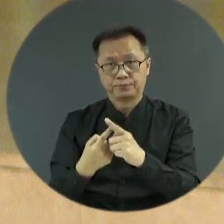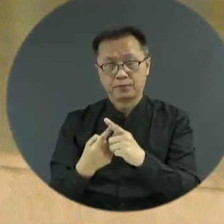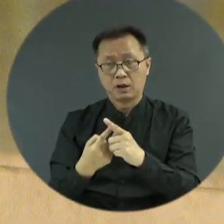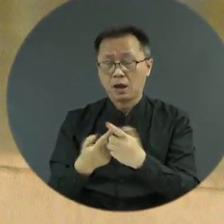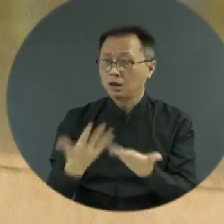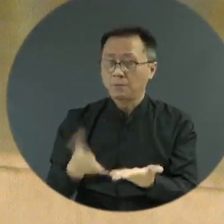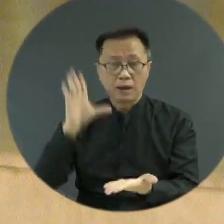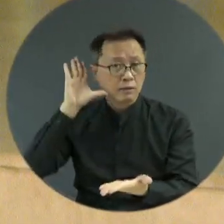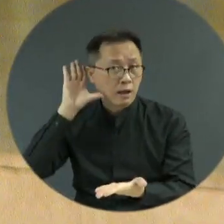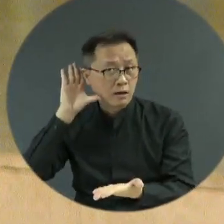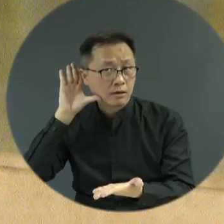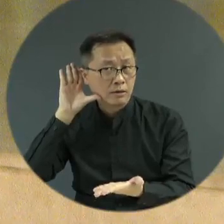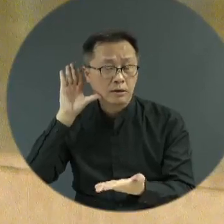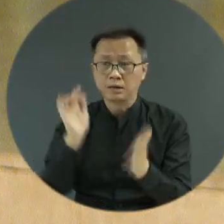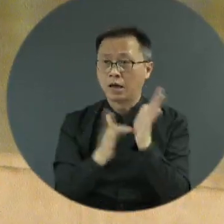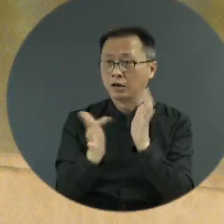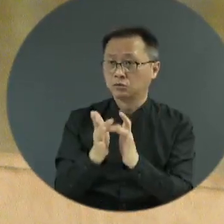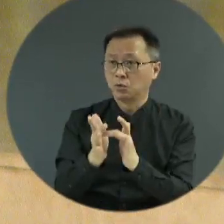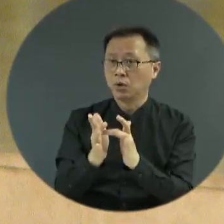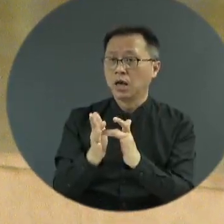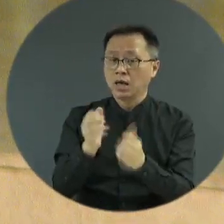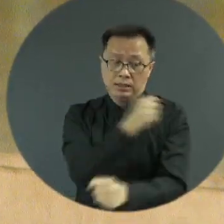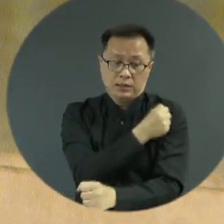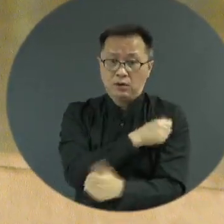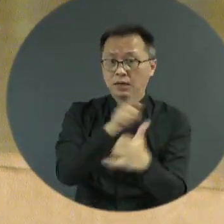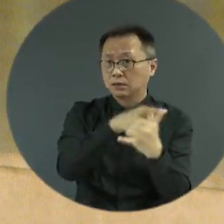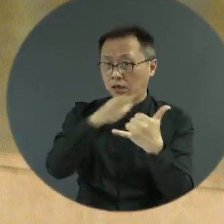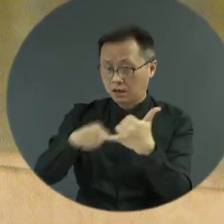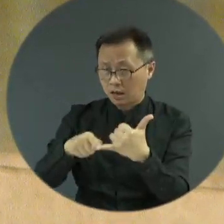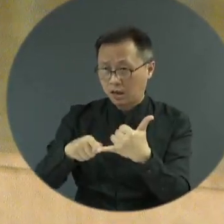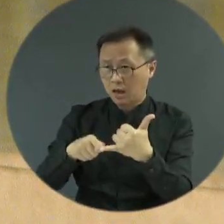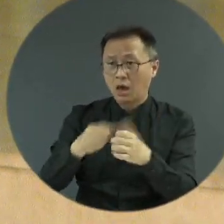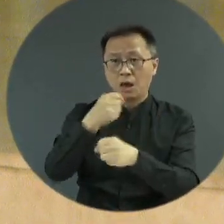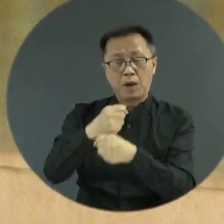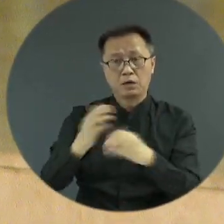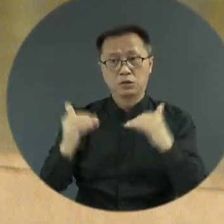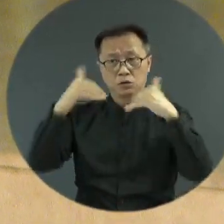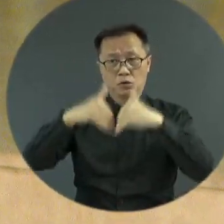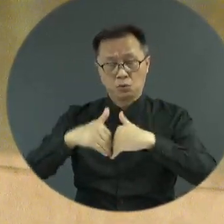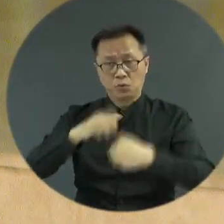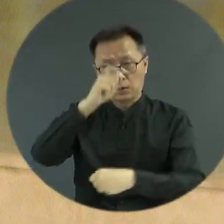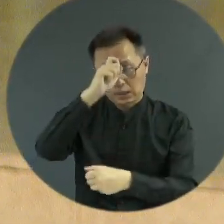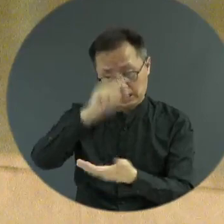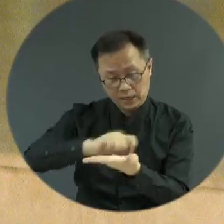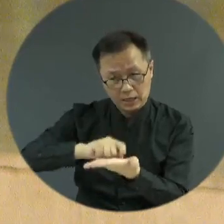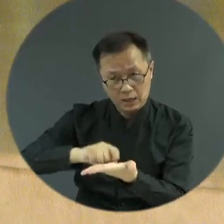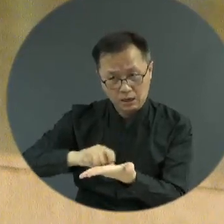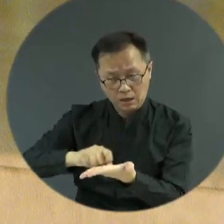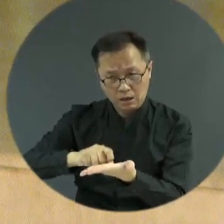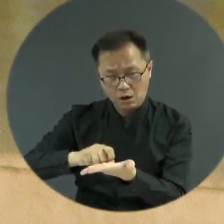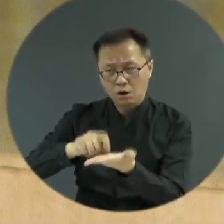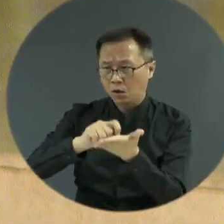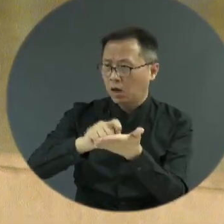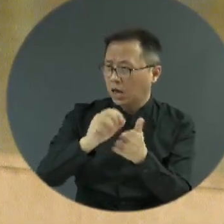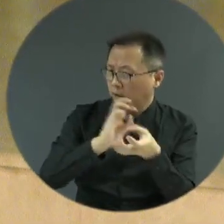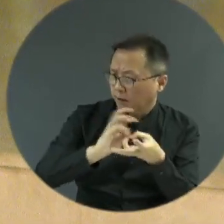今天我们听 的耶稣受难始末是马尔福记载的。马尔谷描述的是